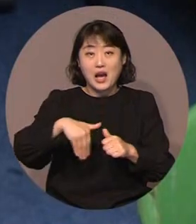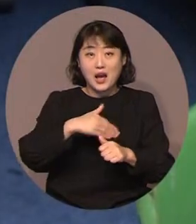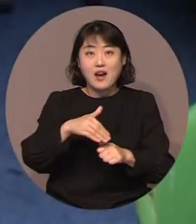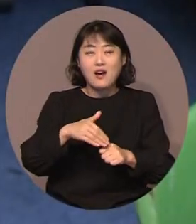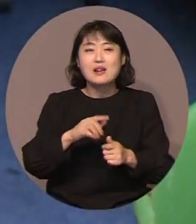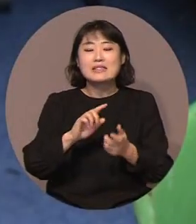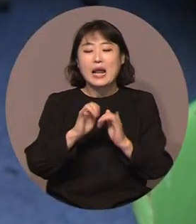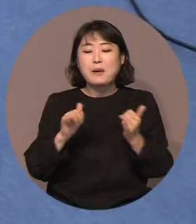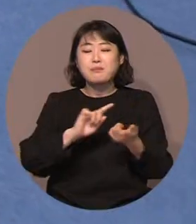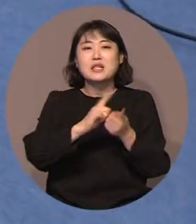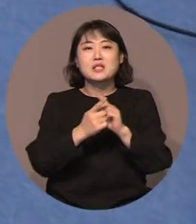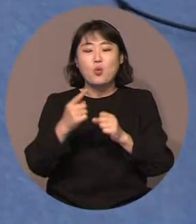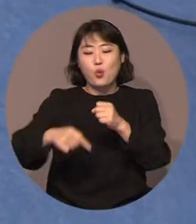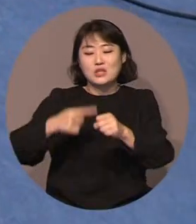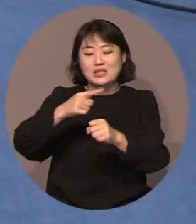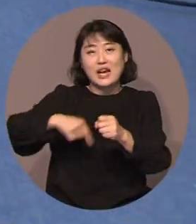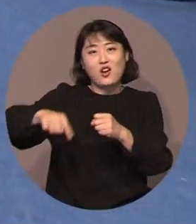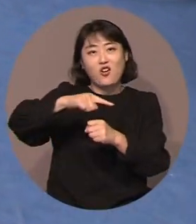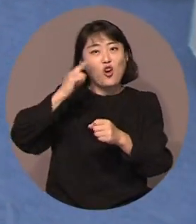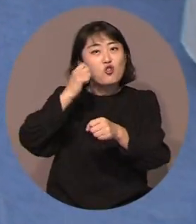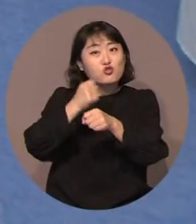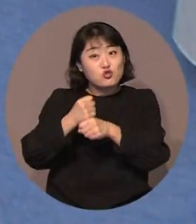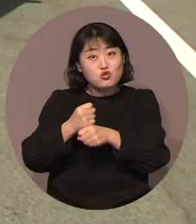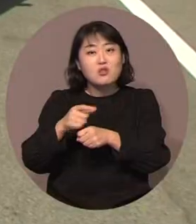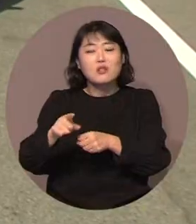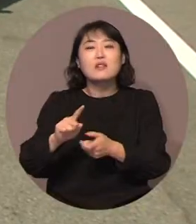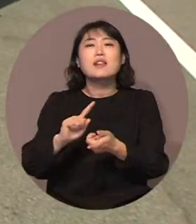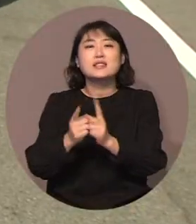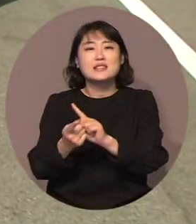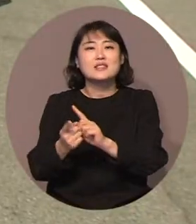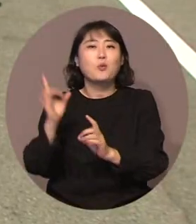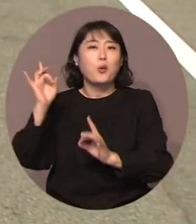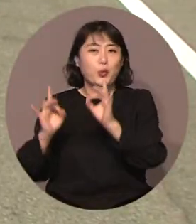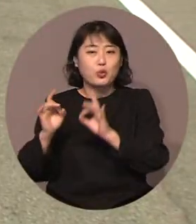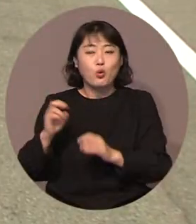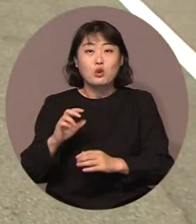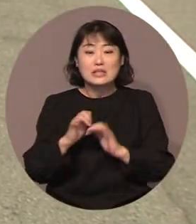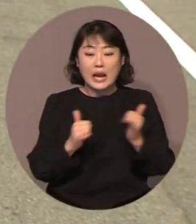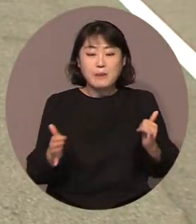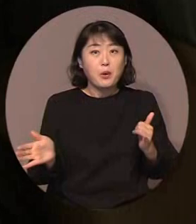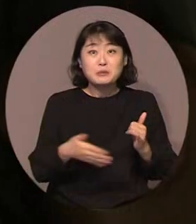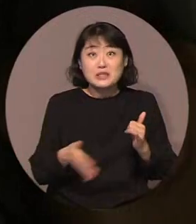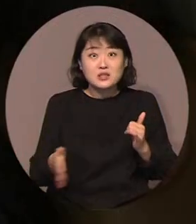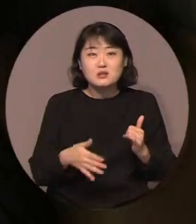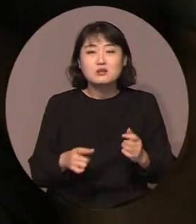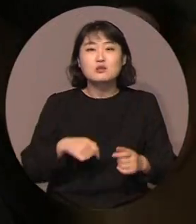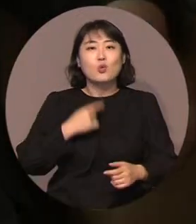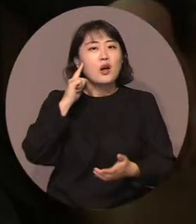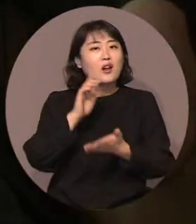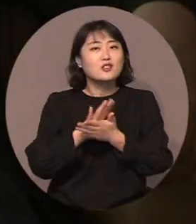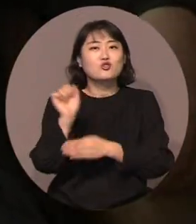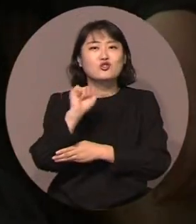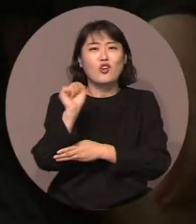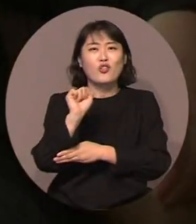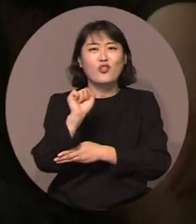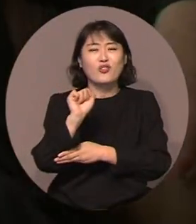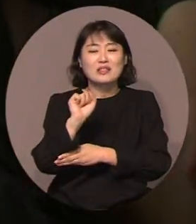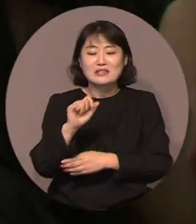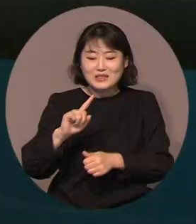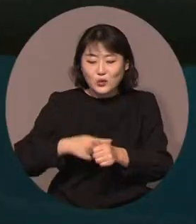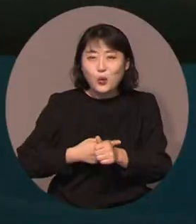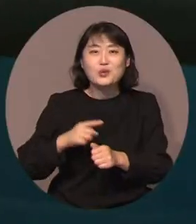나설 원자력연구원 로봇도 시선을 잡아끌고 운전자 없이 스스로 달리는 전자통신연구원의